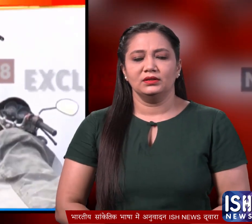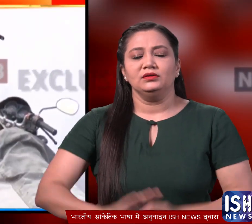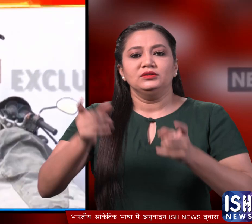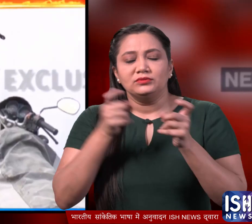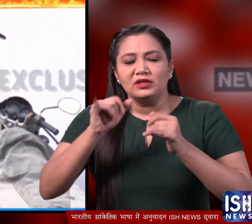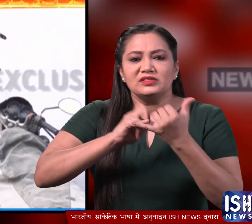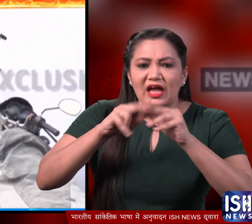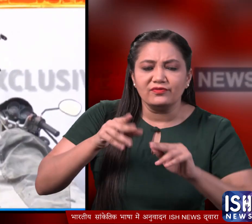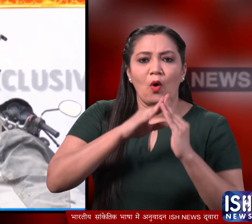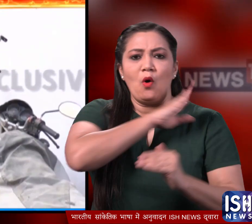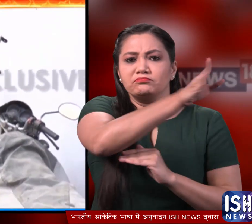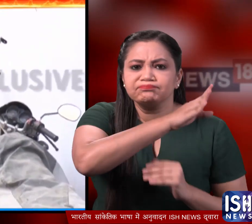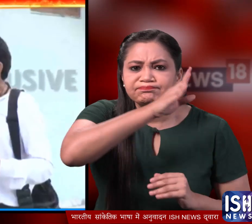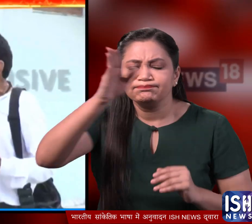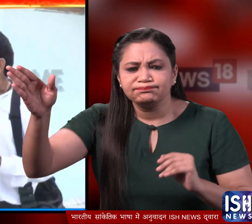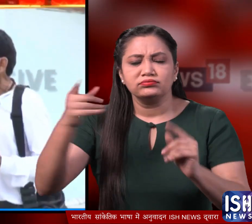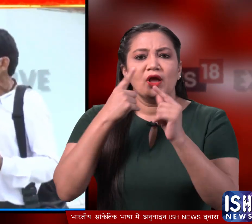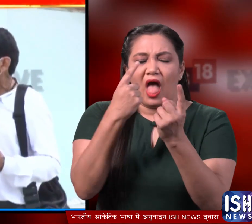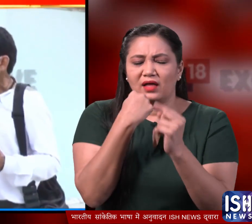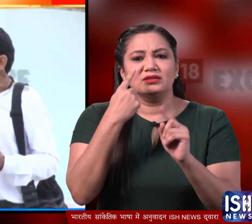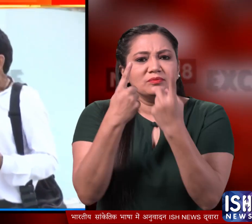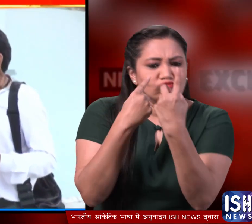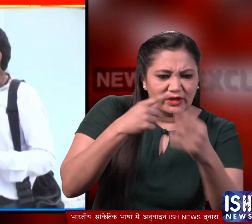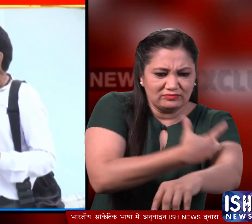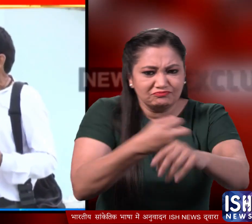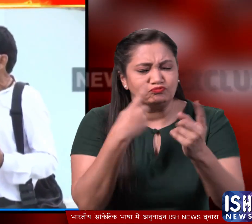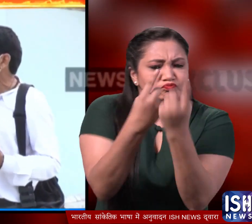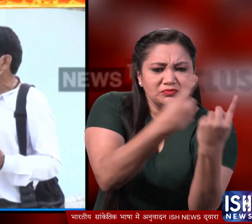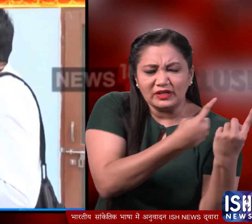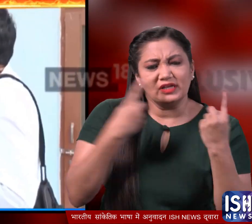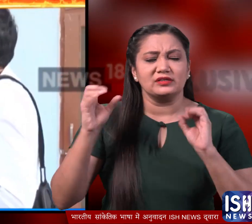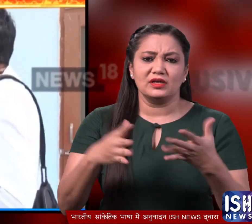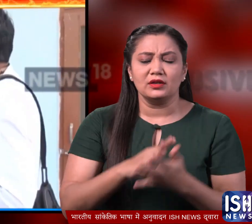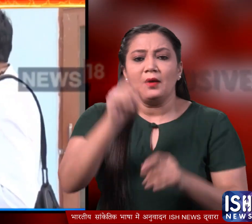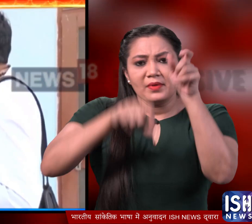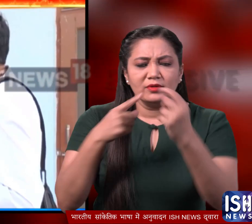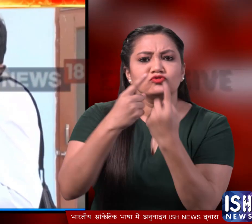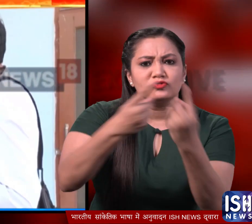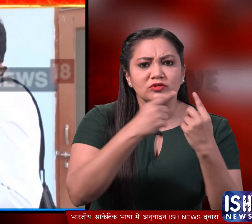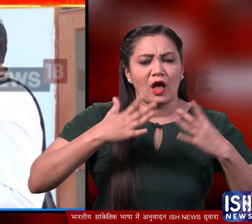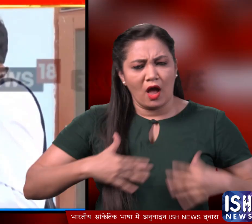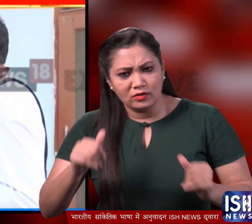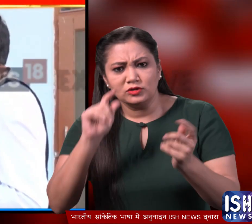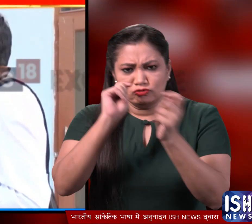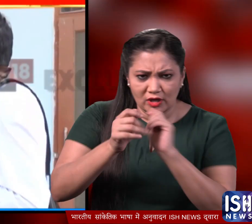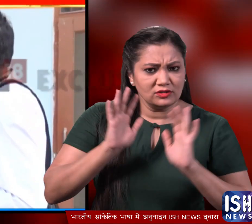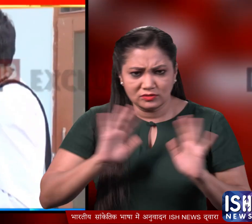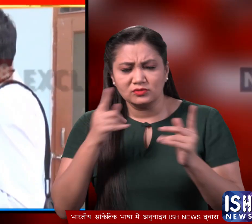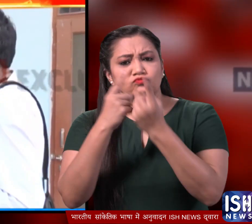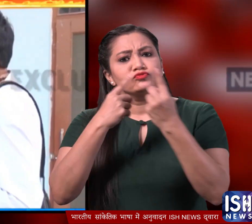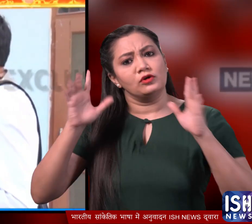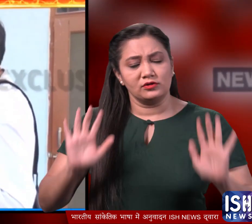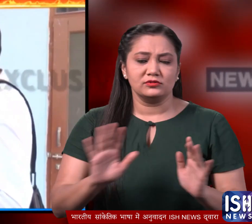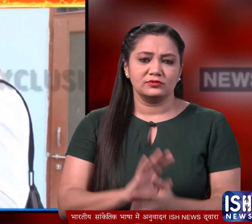اور پرشاسن کے کرمشاری گھر گھر جا کر لوگوں کی سیمپل ٹیسٹنگ میں جھوٹے نظر آئے انہوں نے لوگوں سے بات چیت کی اور ان کی طبیعت میں بدلاو کے